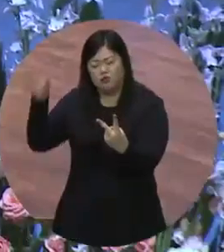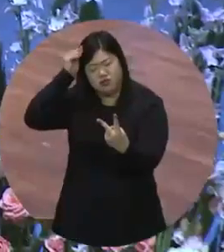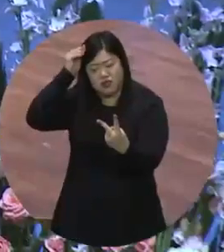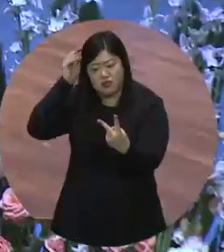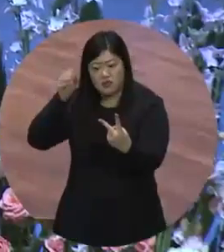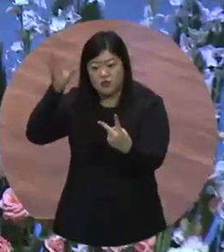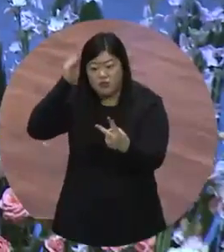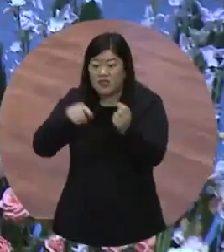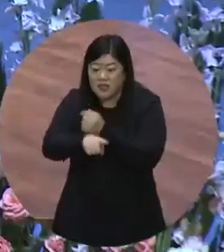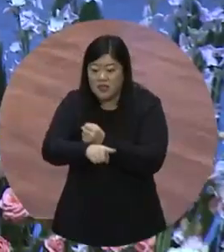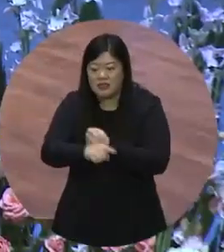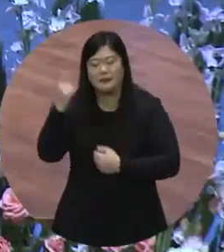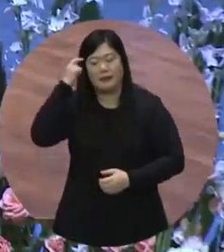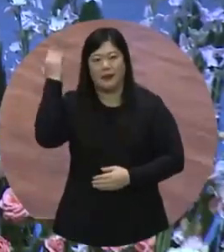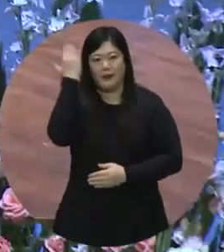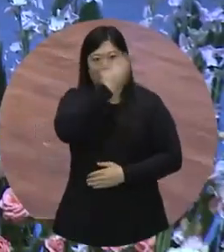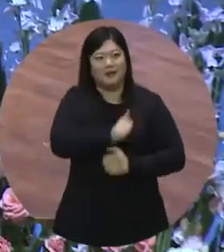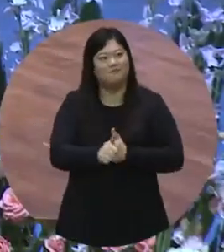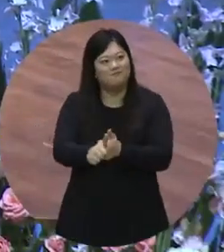떨어뜨리군요.